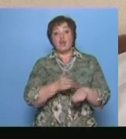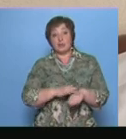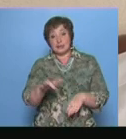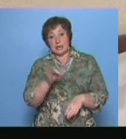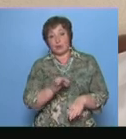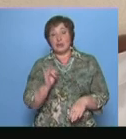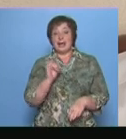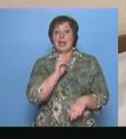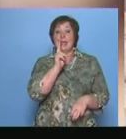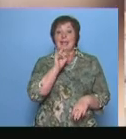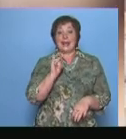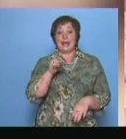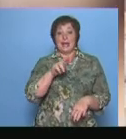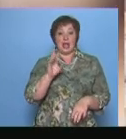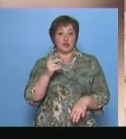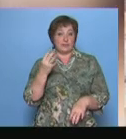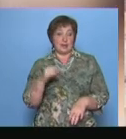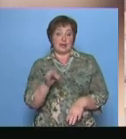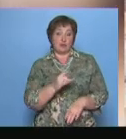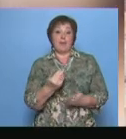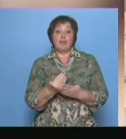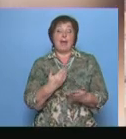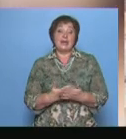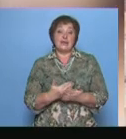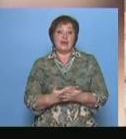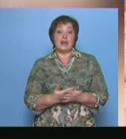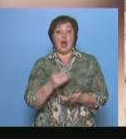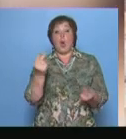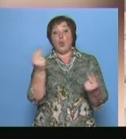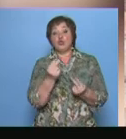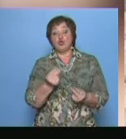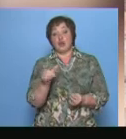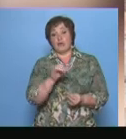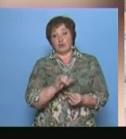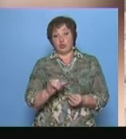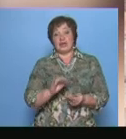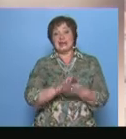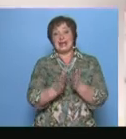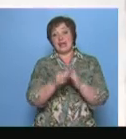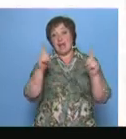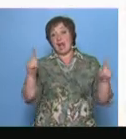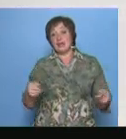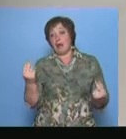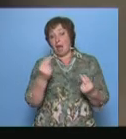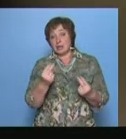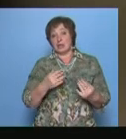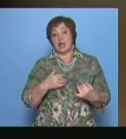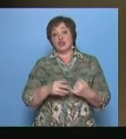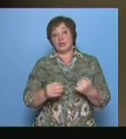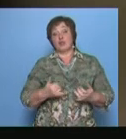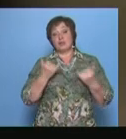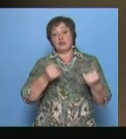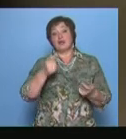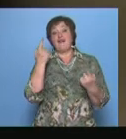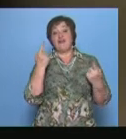и Киасовский район. Предварительно Союз художников Удмуртии оценил состояние картин наших земляков, посвященных Великой Отечественной